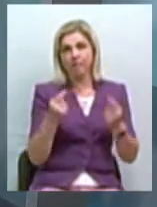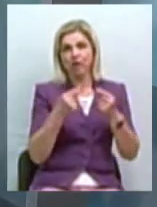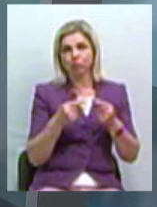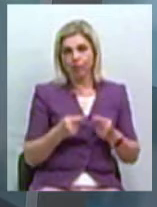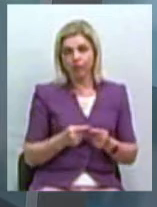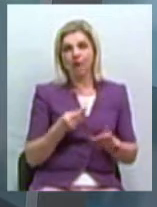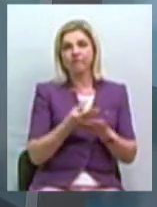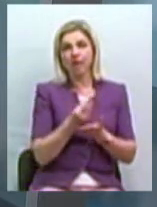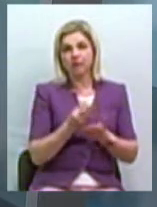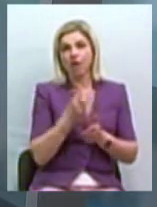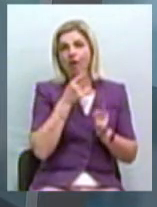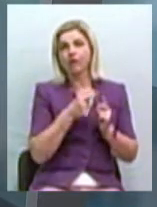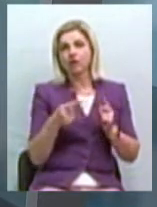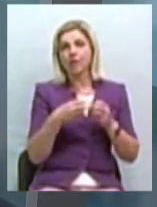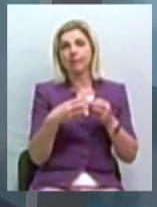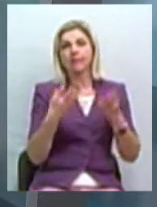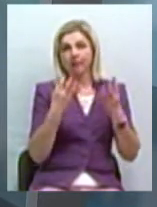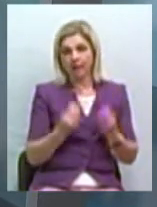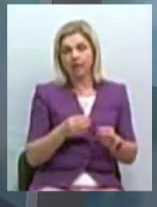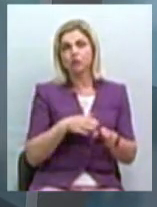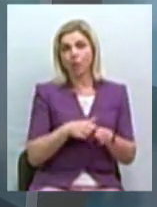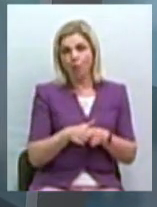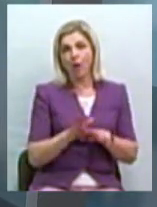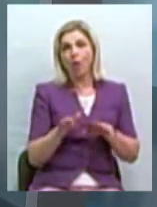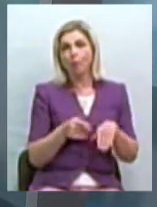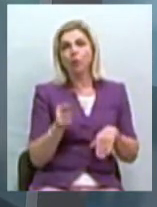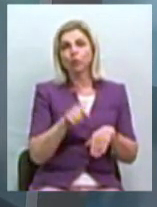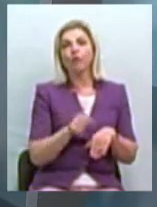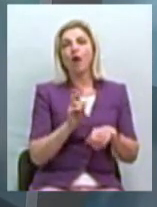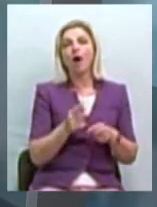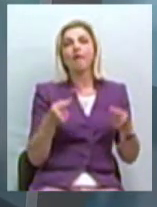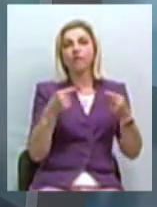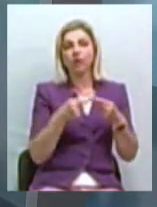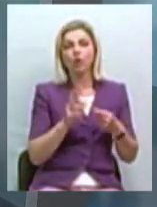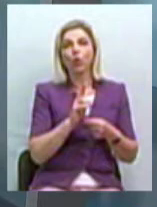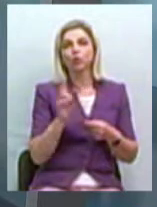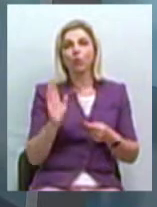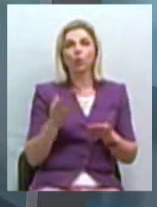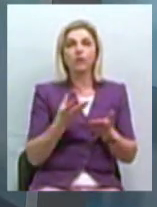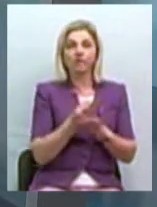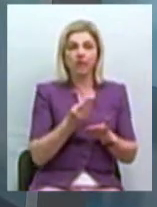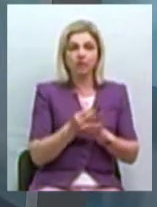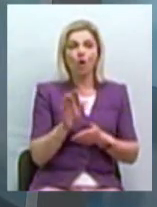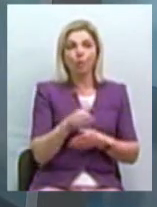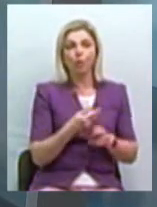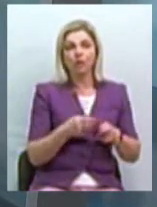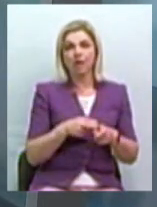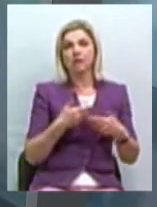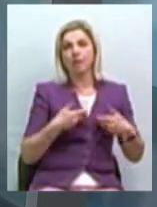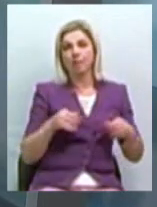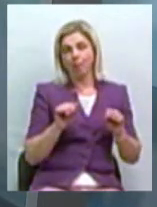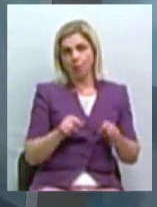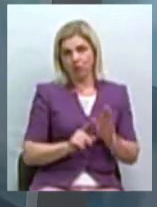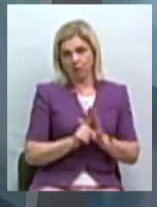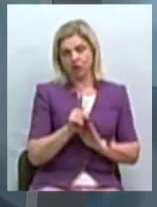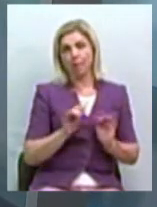протягом 15 днів це зробимо. Але після того, як визначать, яка галузь, хто буде фінансувати, після цього ми можемо почати нашу